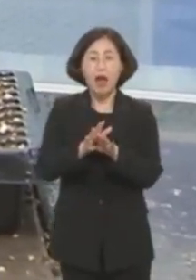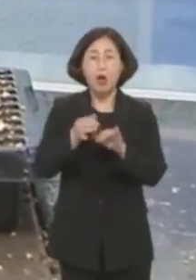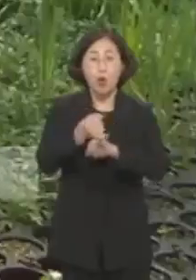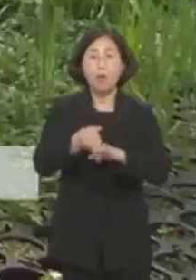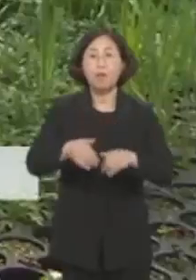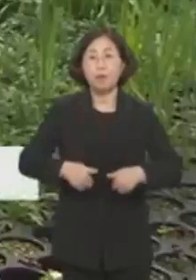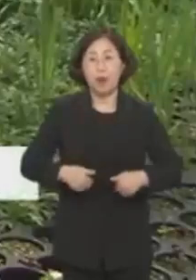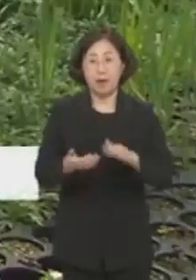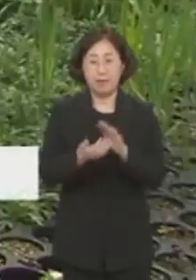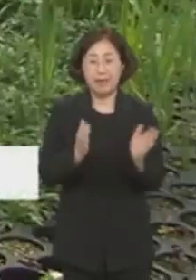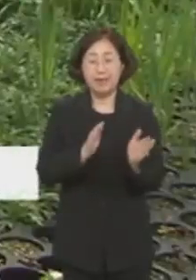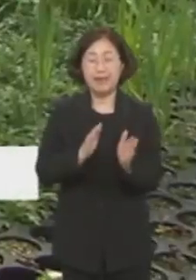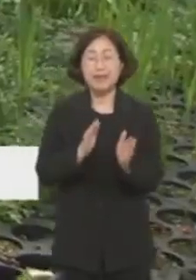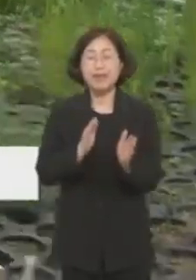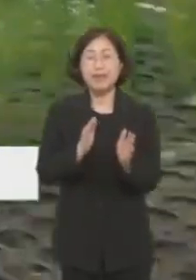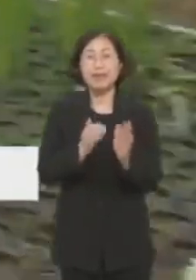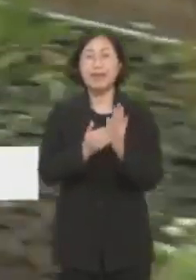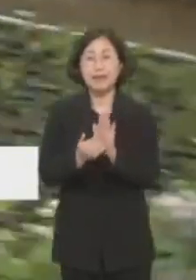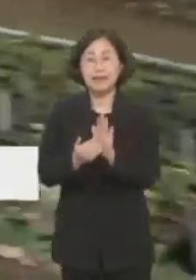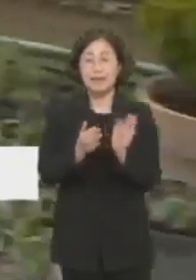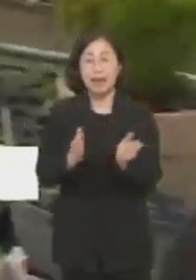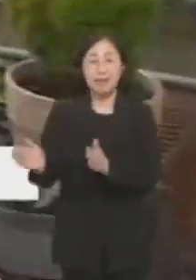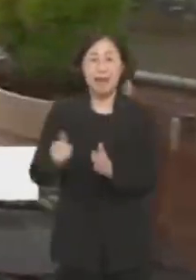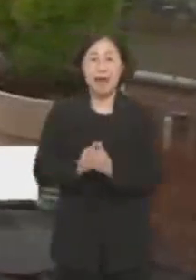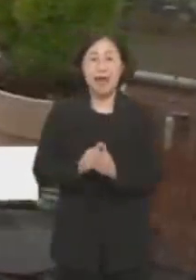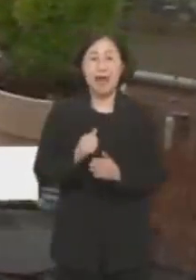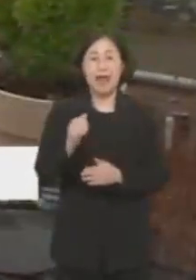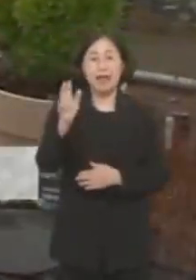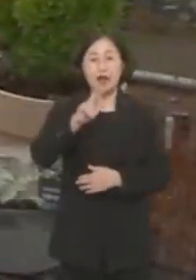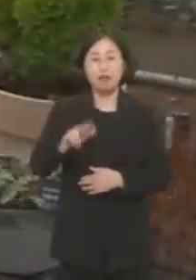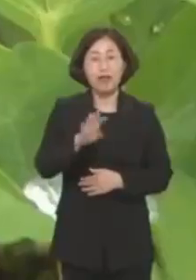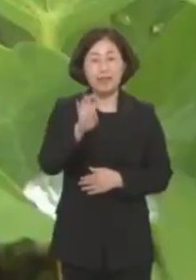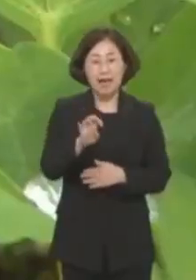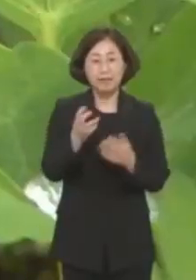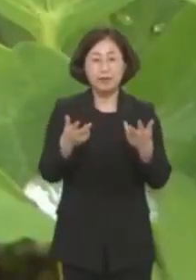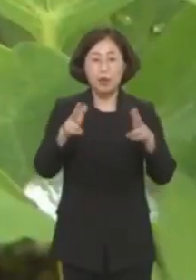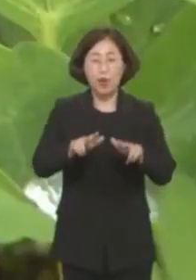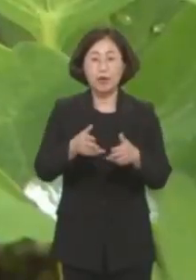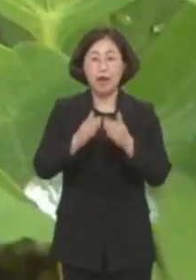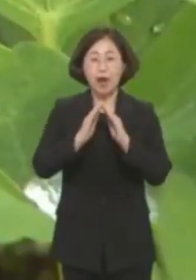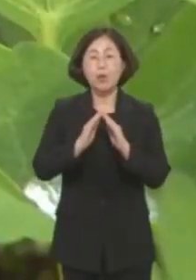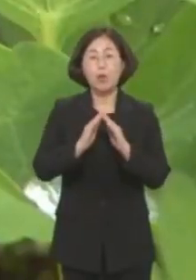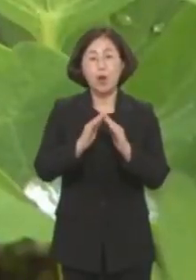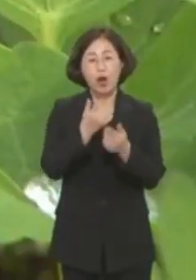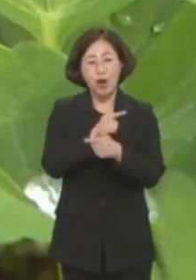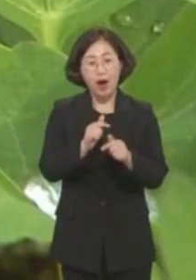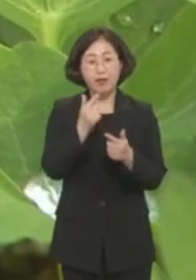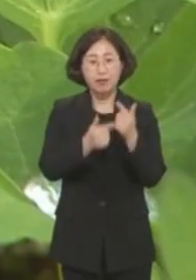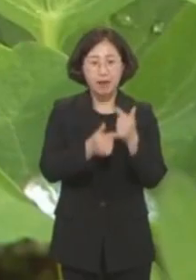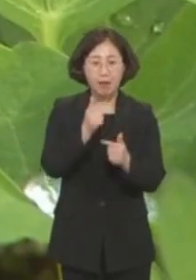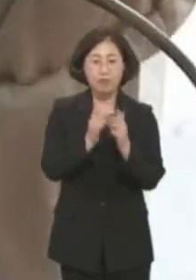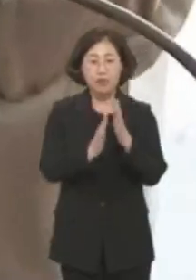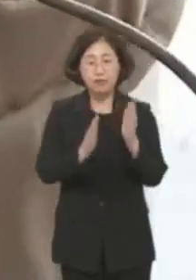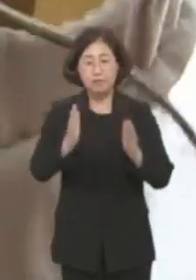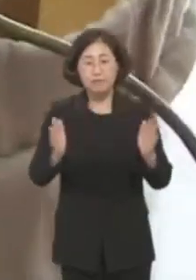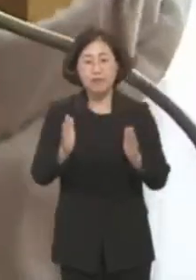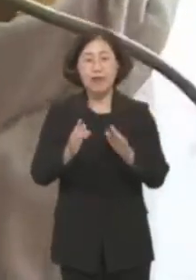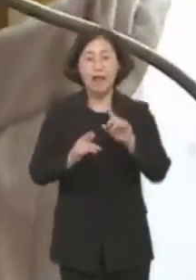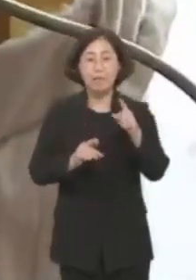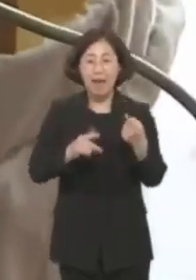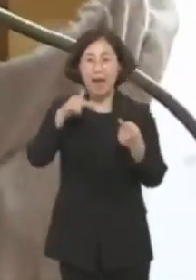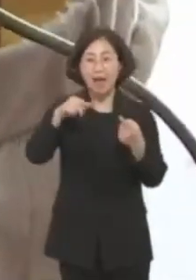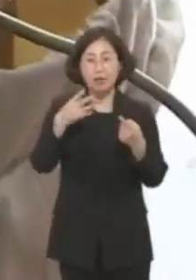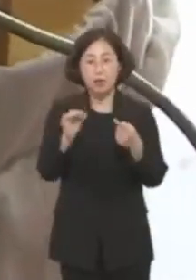매년 전국에 40여 개의 도심 정원을 조성하고 탄소 흡입에 우수한 자생나무와 각종 식물 등 추가로